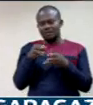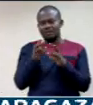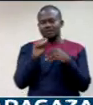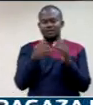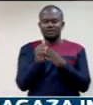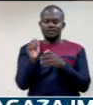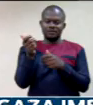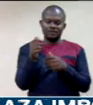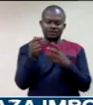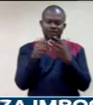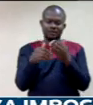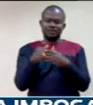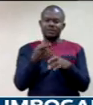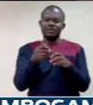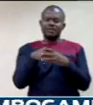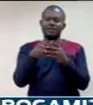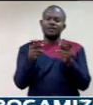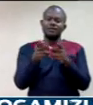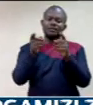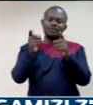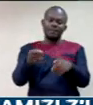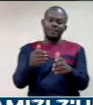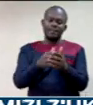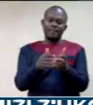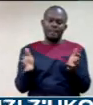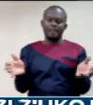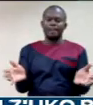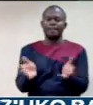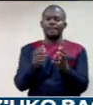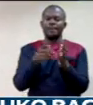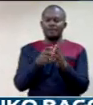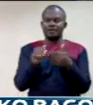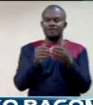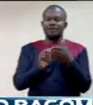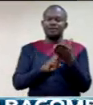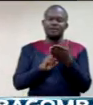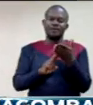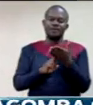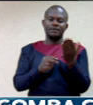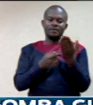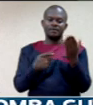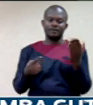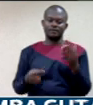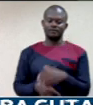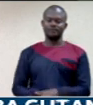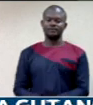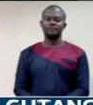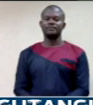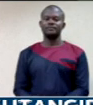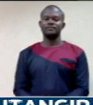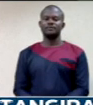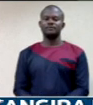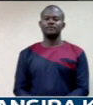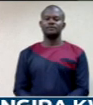bashobora gutumiza ibintu batavuye aho bari, akanabashishikariza kwishyurana hifashishijwe ikoranabuhanga. Bitari no kuvuga